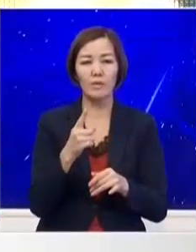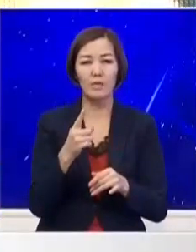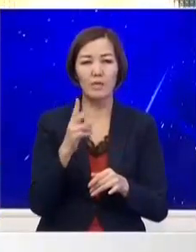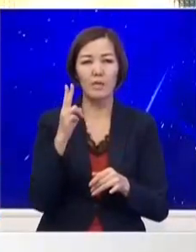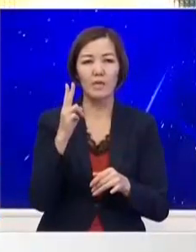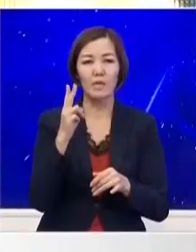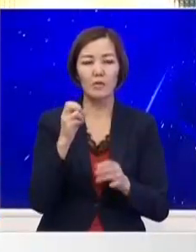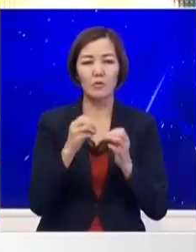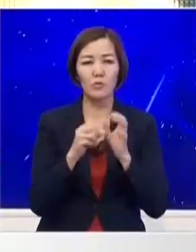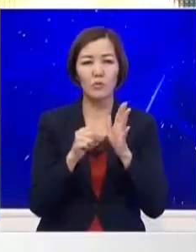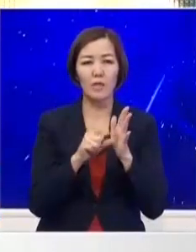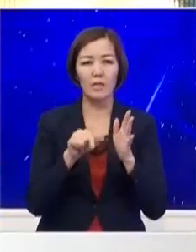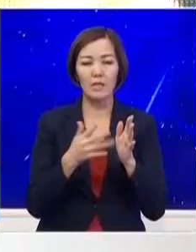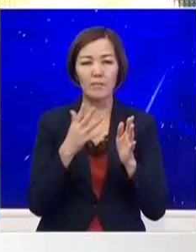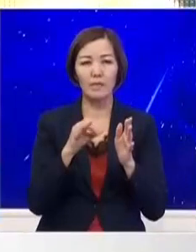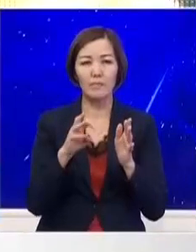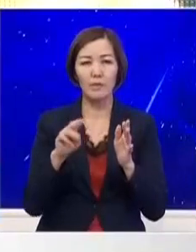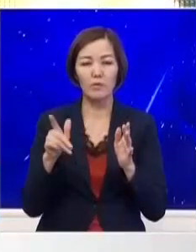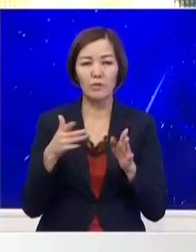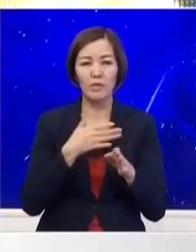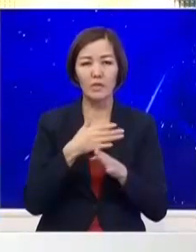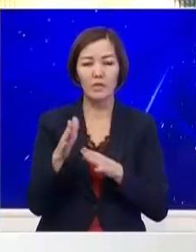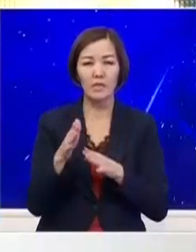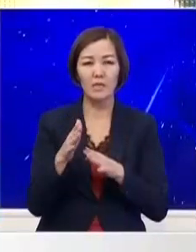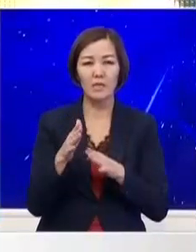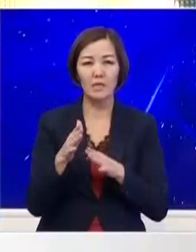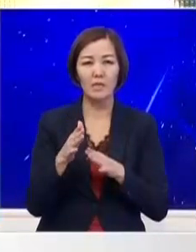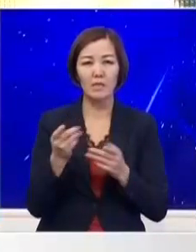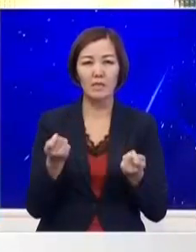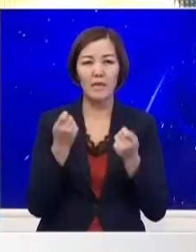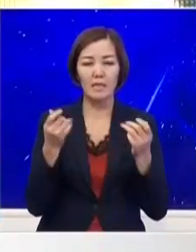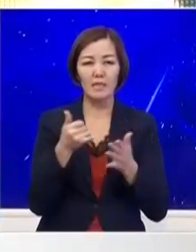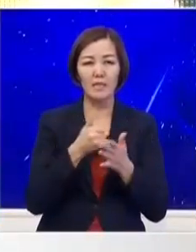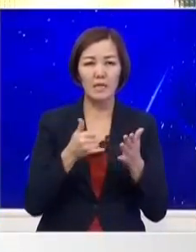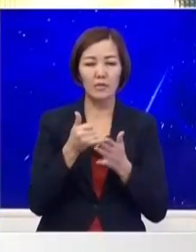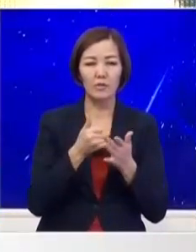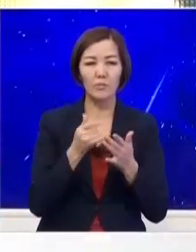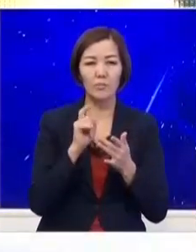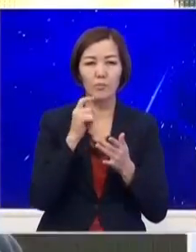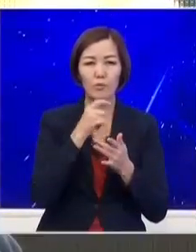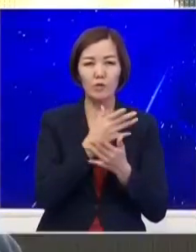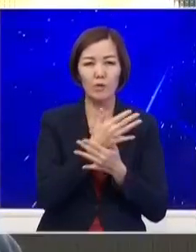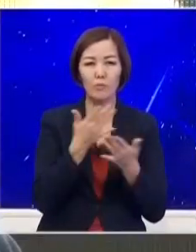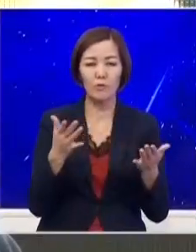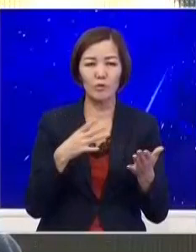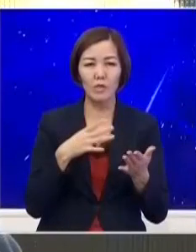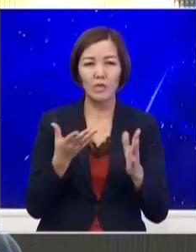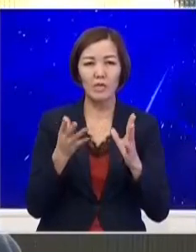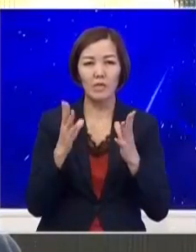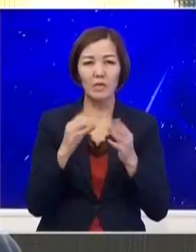216-да 5 миллион теңге, басында қылдар, оның дәндік жүгері және майбыршақ бойынша 92